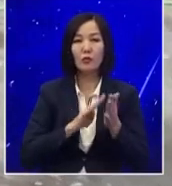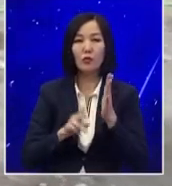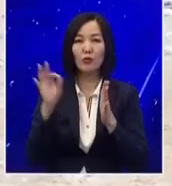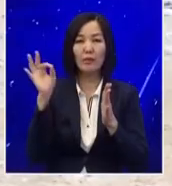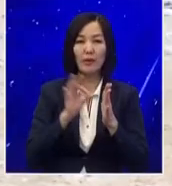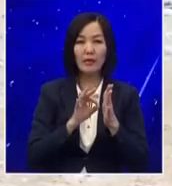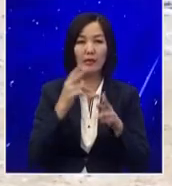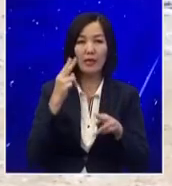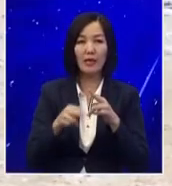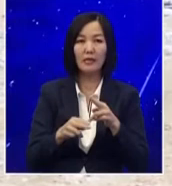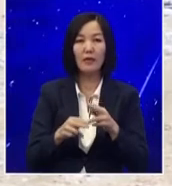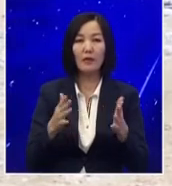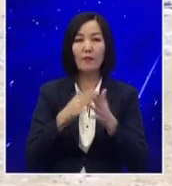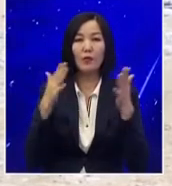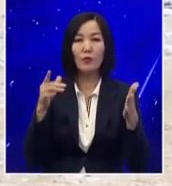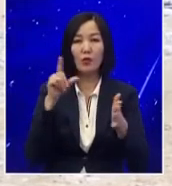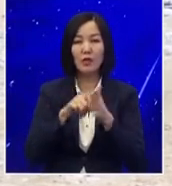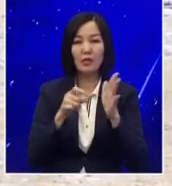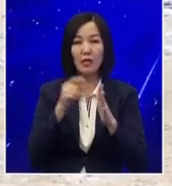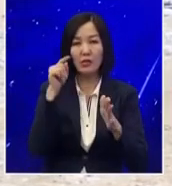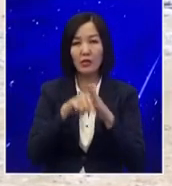аяқталған. Үлкен зал орналасқан блогымыз